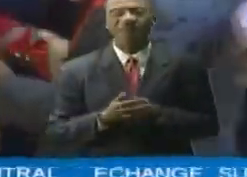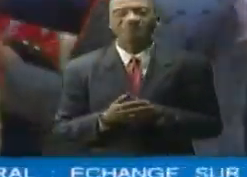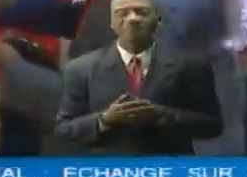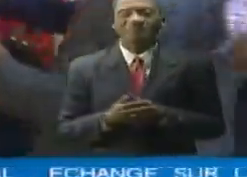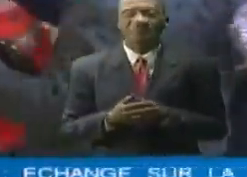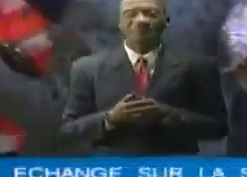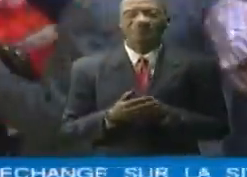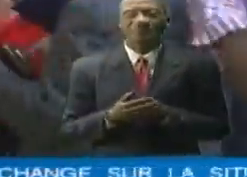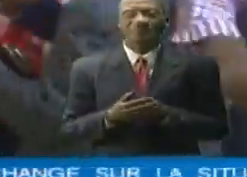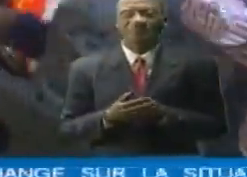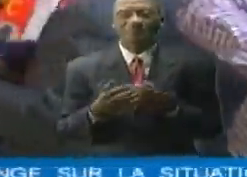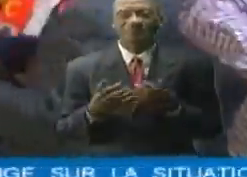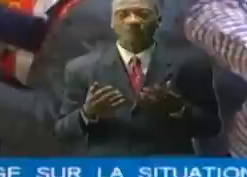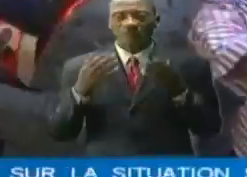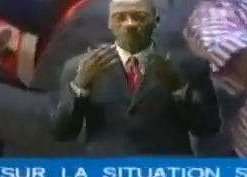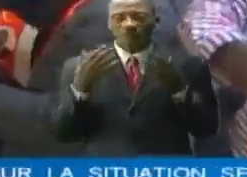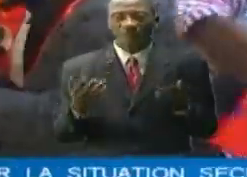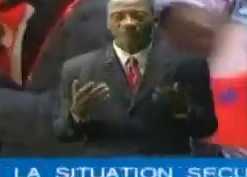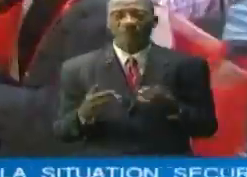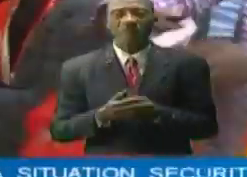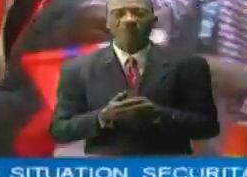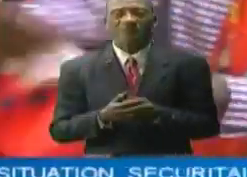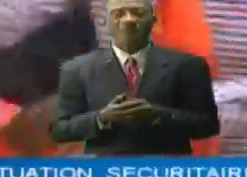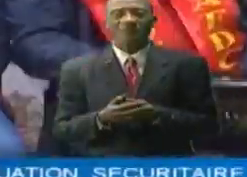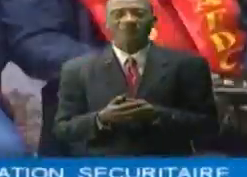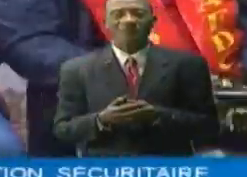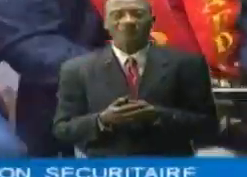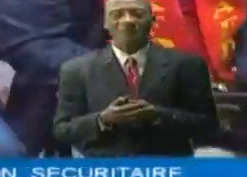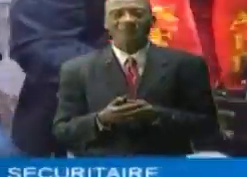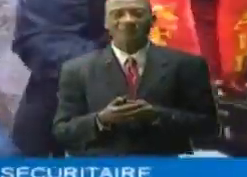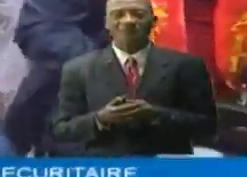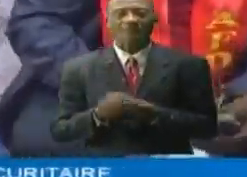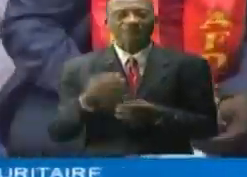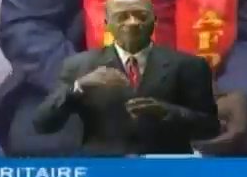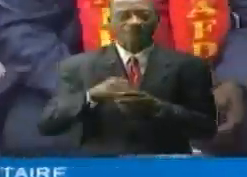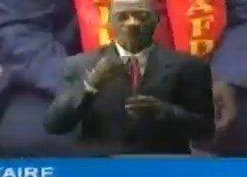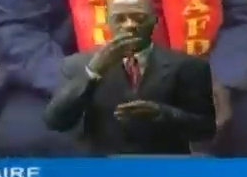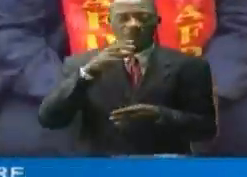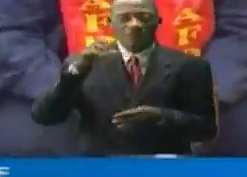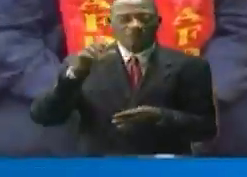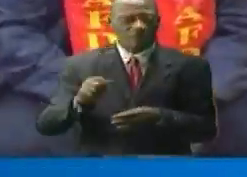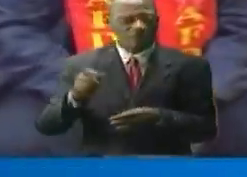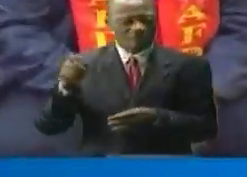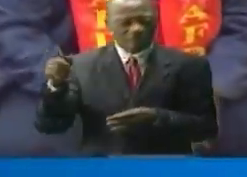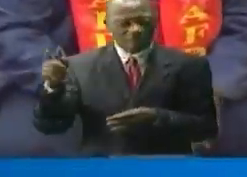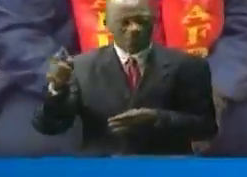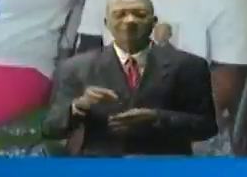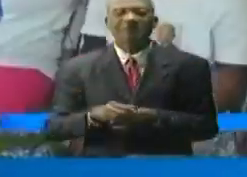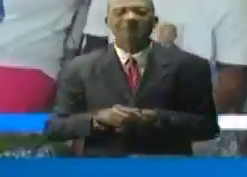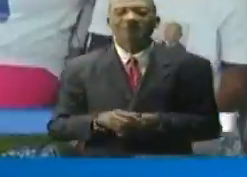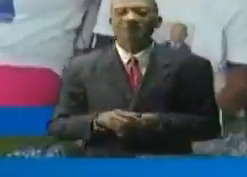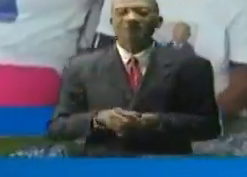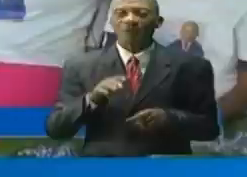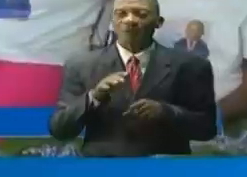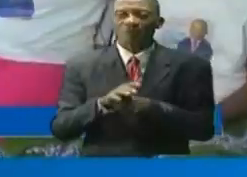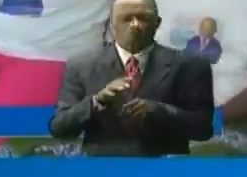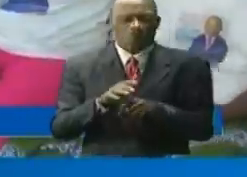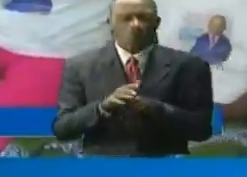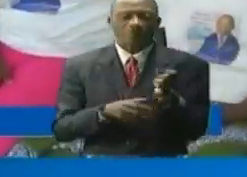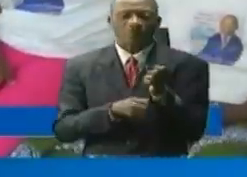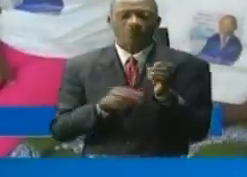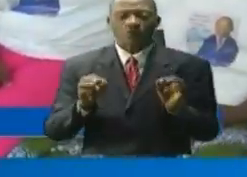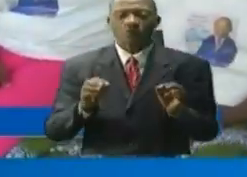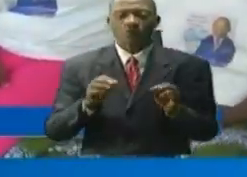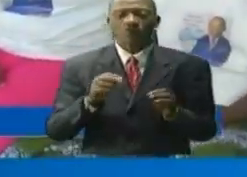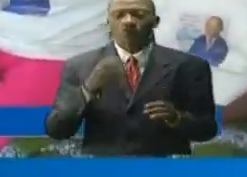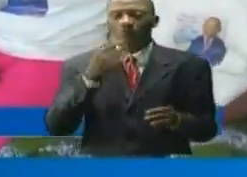l'FDC a remercié le staff de ce parti Sud Kivu de les avoir reçus dans l'FDC. Ils ont promis la fidélité et la